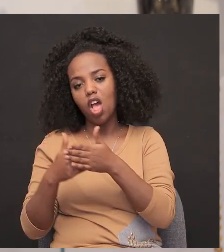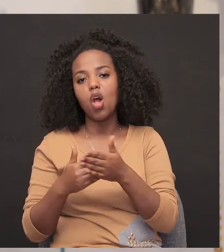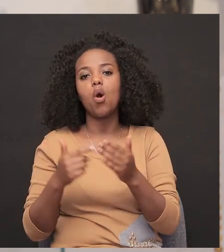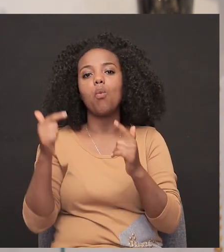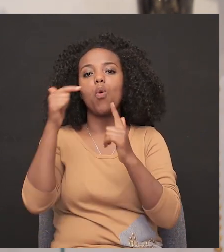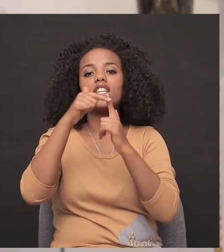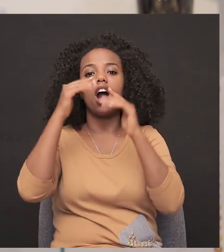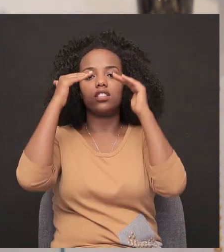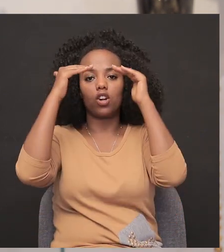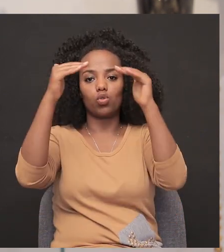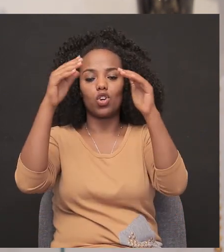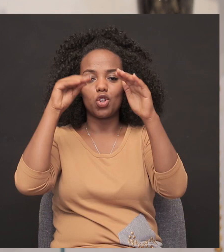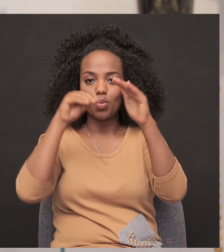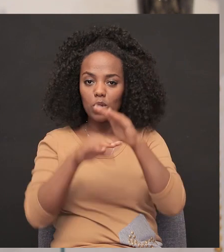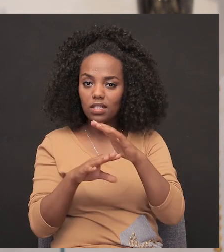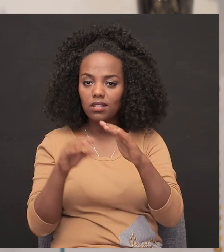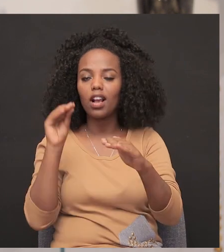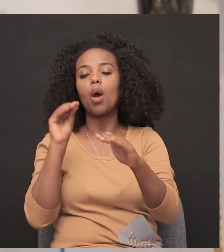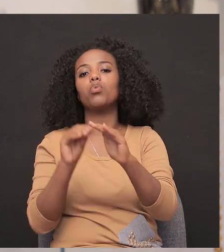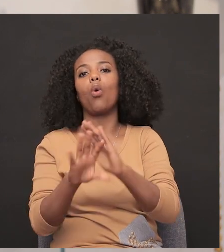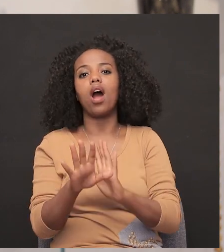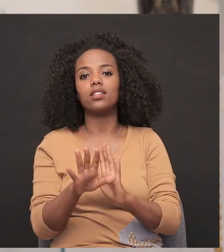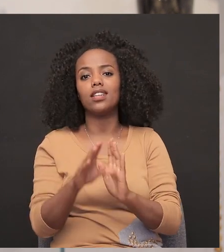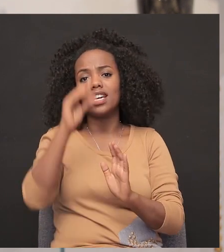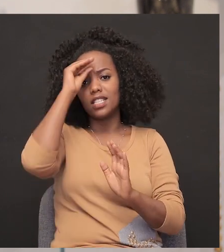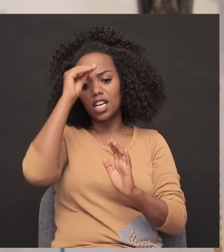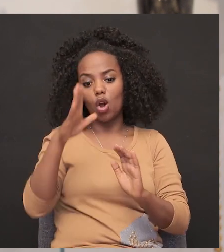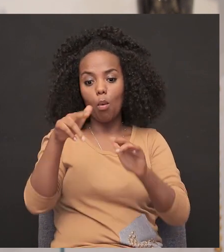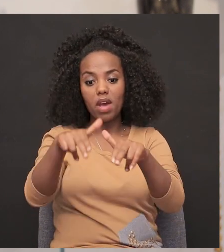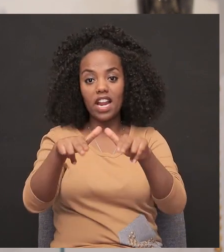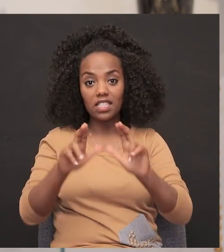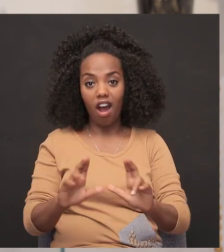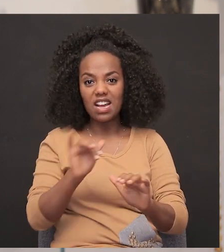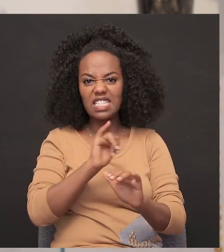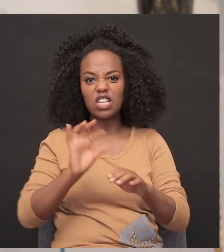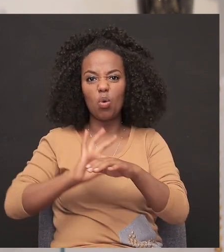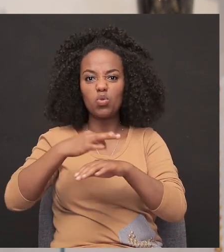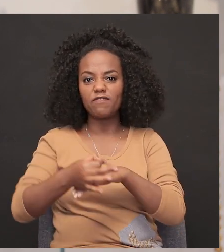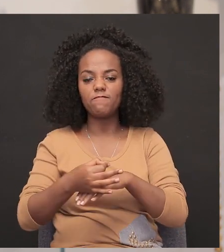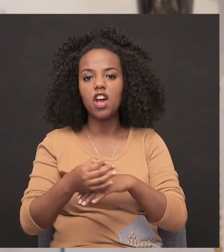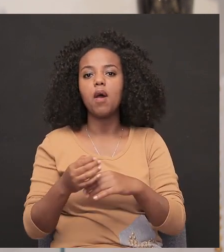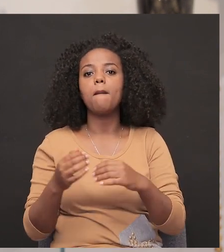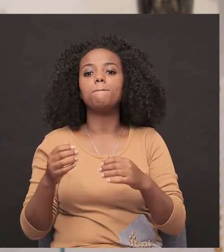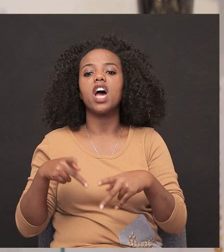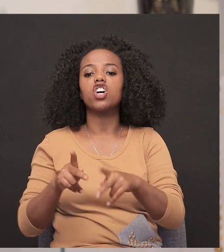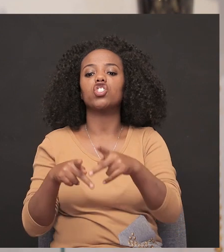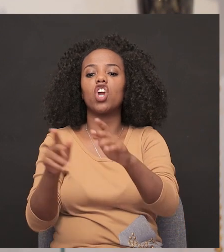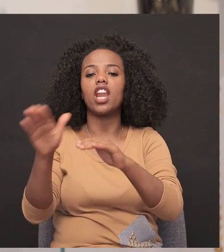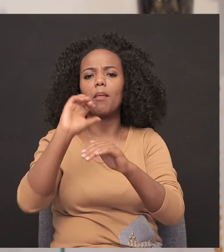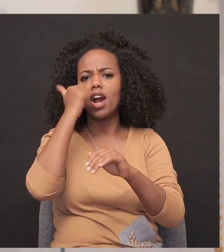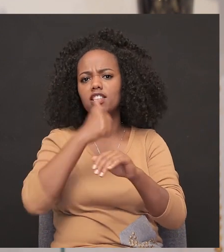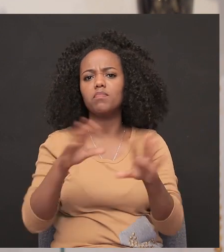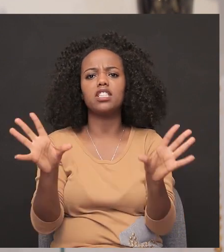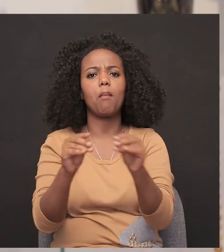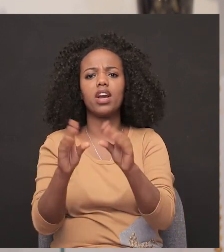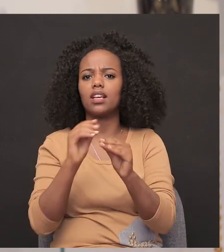ወደ አዳራሾቻችንም ውስጥ ገብቷል የሰውም ሬሳ እንደ ጉድፍ በእርሻ ላይ ማንንም